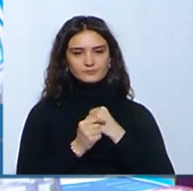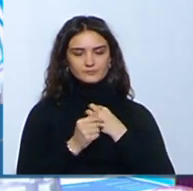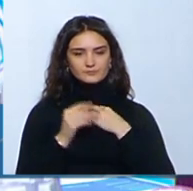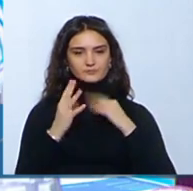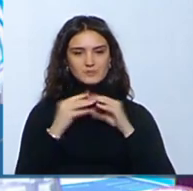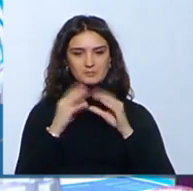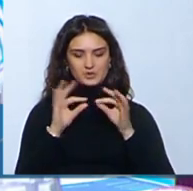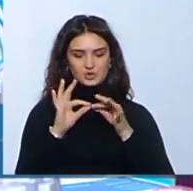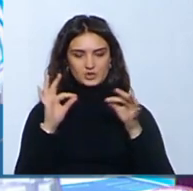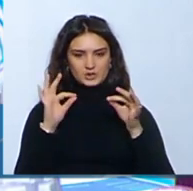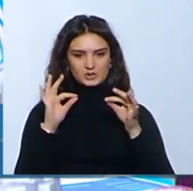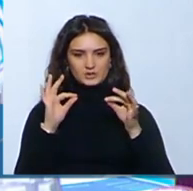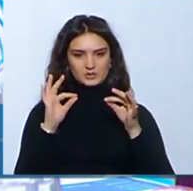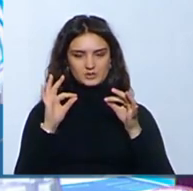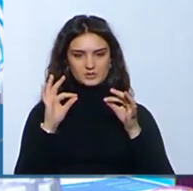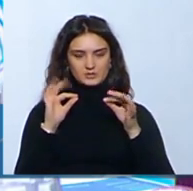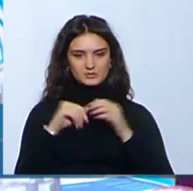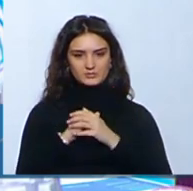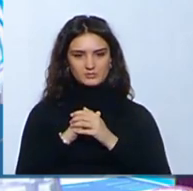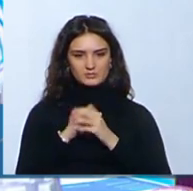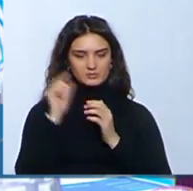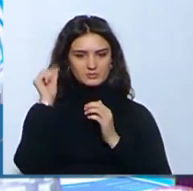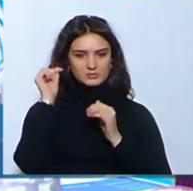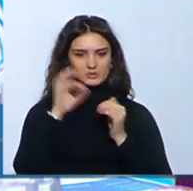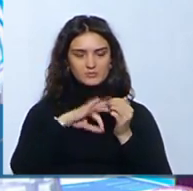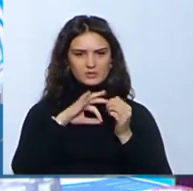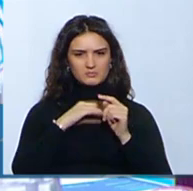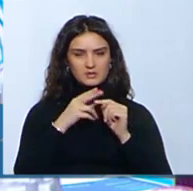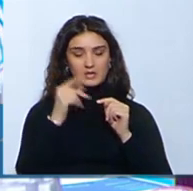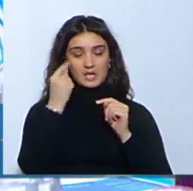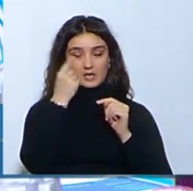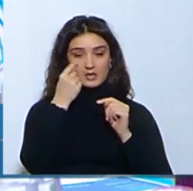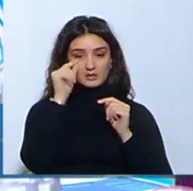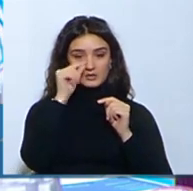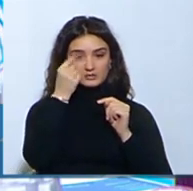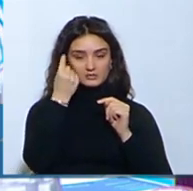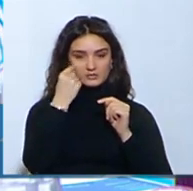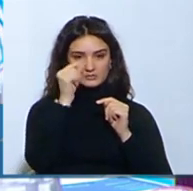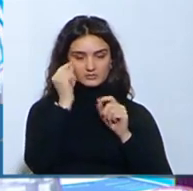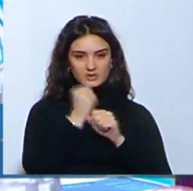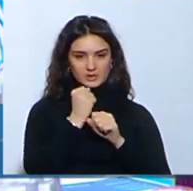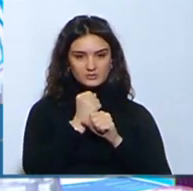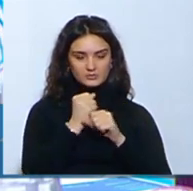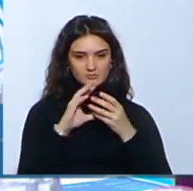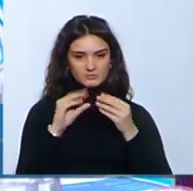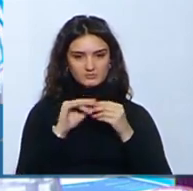ბამბის ჩხირის, ხო, ასე ქვია, ბამბის ჩხირის გამოყენება იმისათვის, რომ ამოიწმინდონ თვალი,